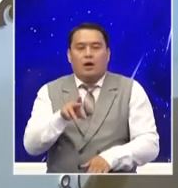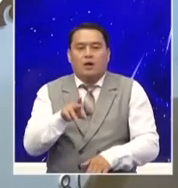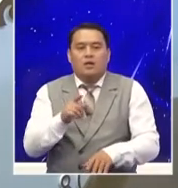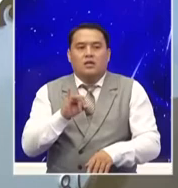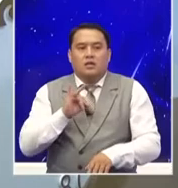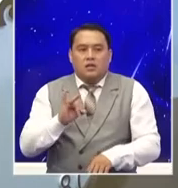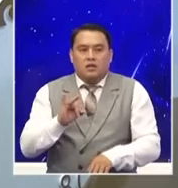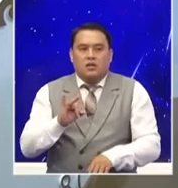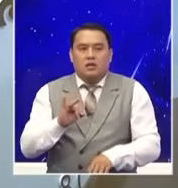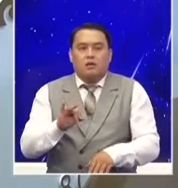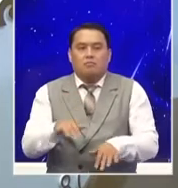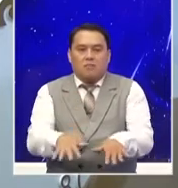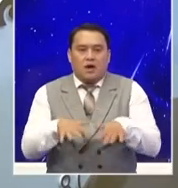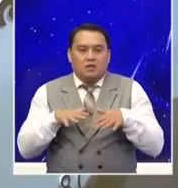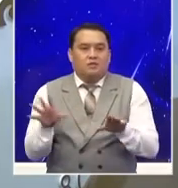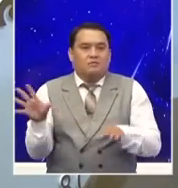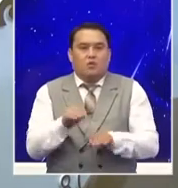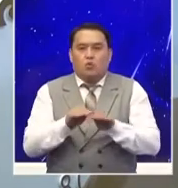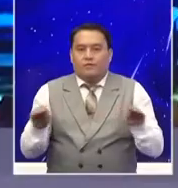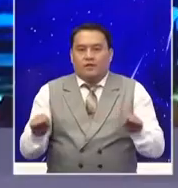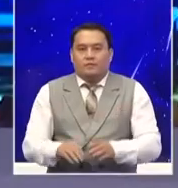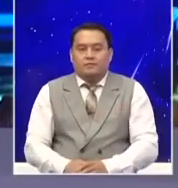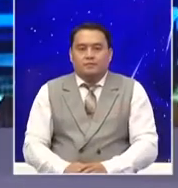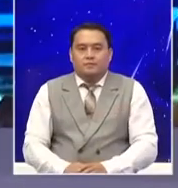мажилисе и маслихатах всех уровней.